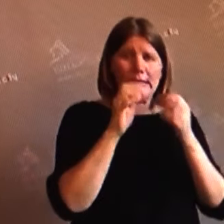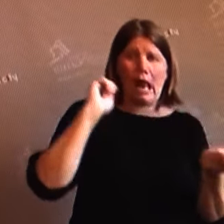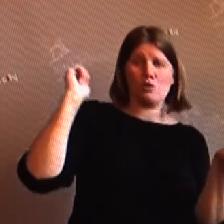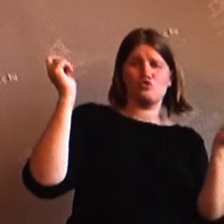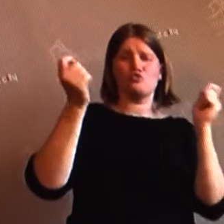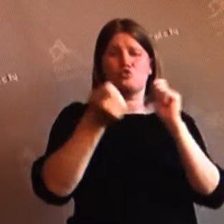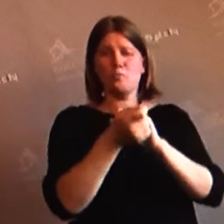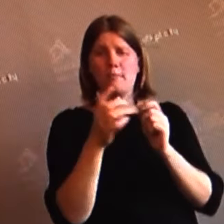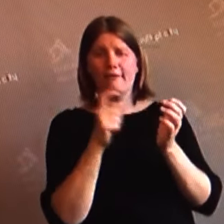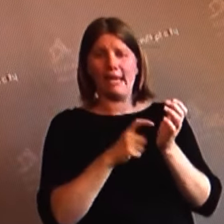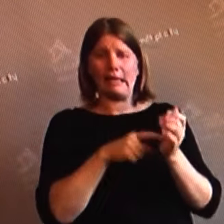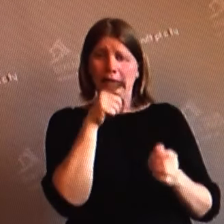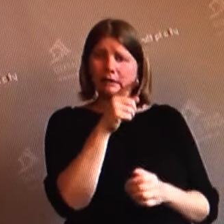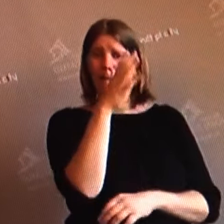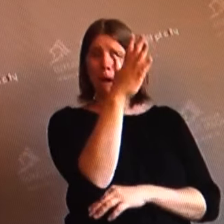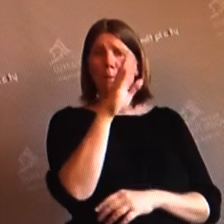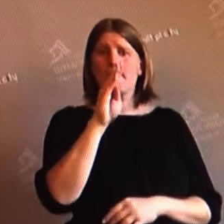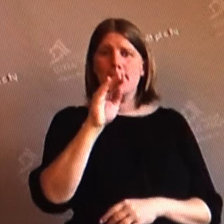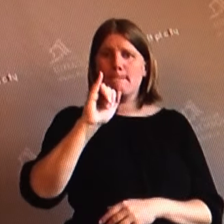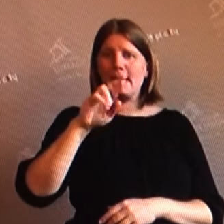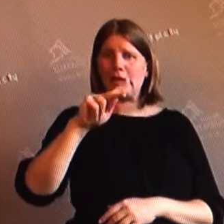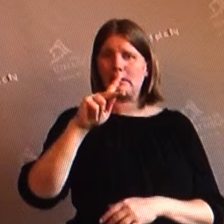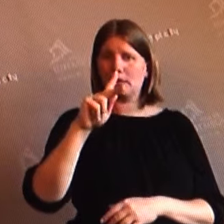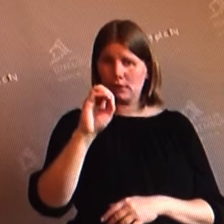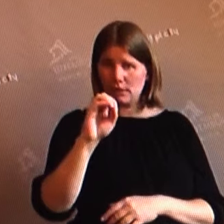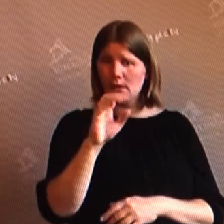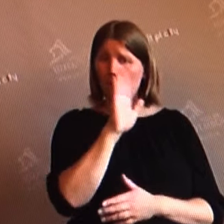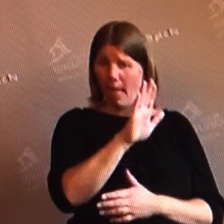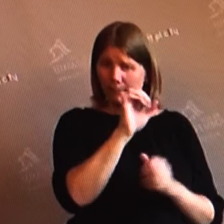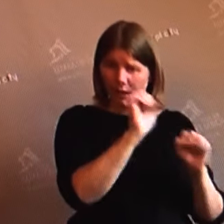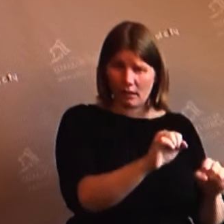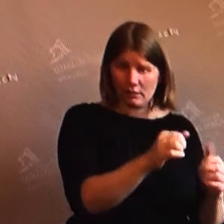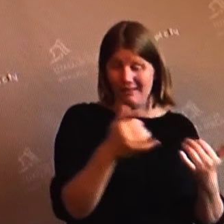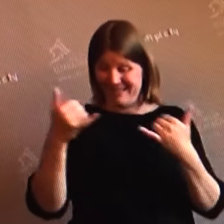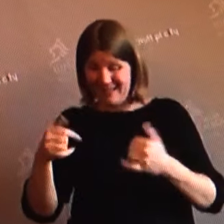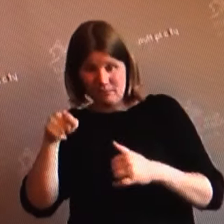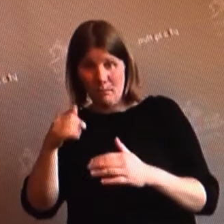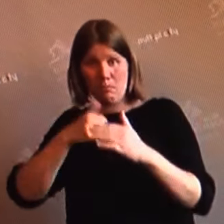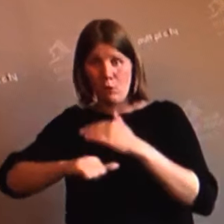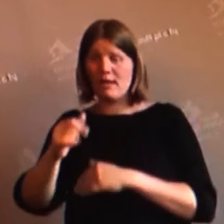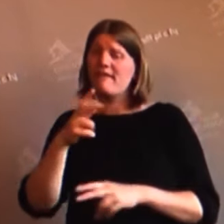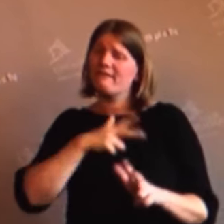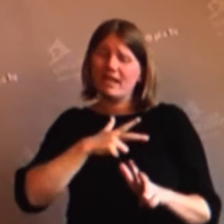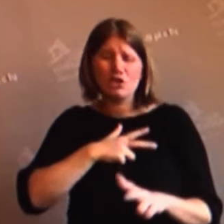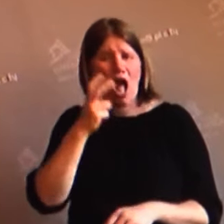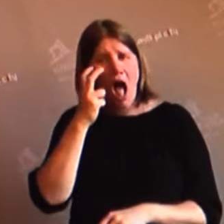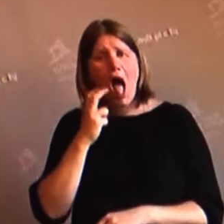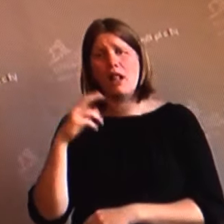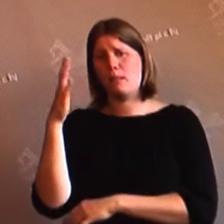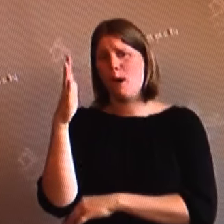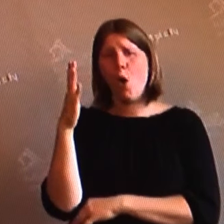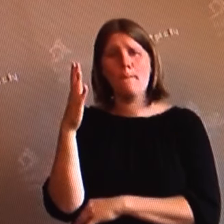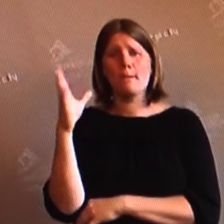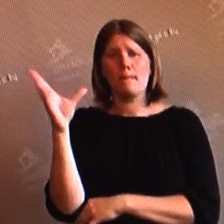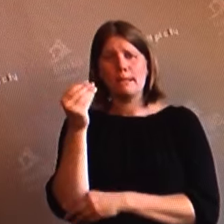ihm kennen, die wissen, was ich meine, dann ist es auf jeden Fall so, dass man hei wirklich all dem, wo die ganze Charme von der